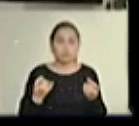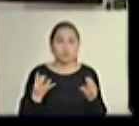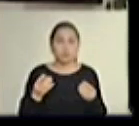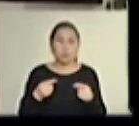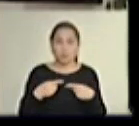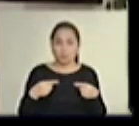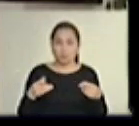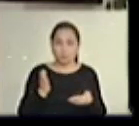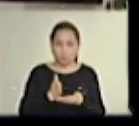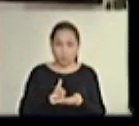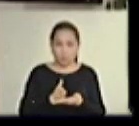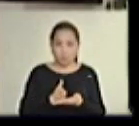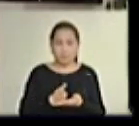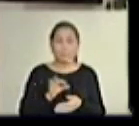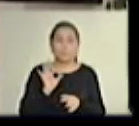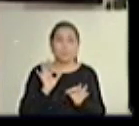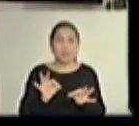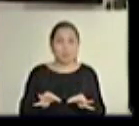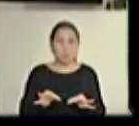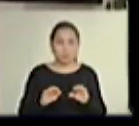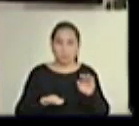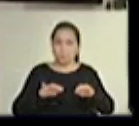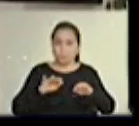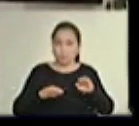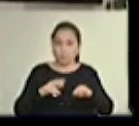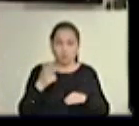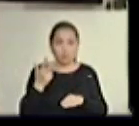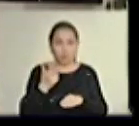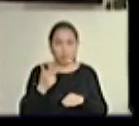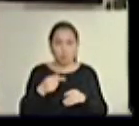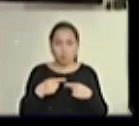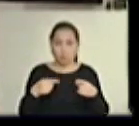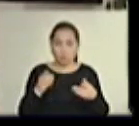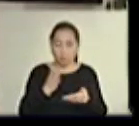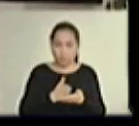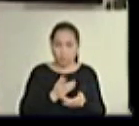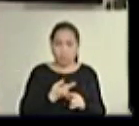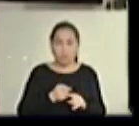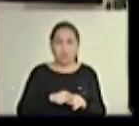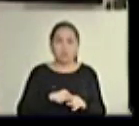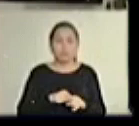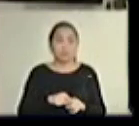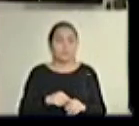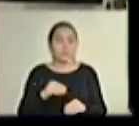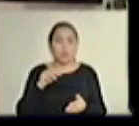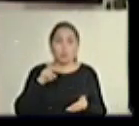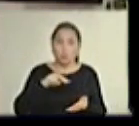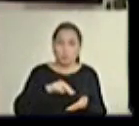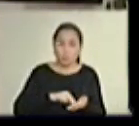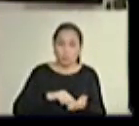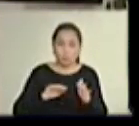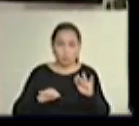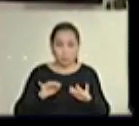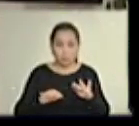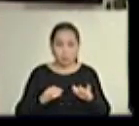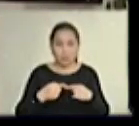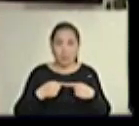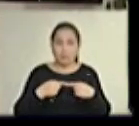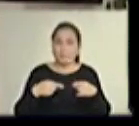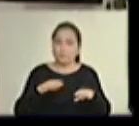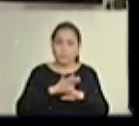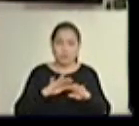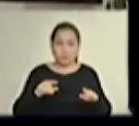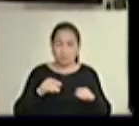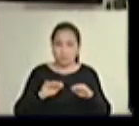turi mavjud? To'g'ri, muvozanatning 3ta turi mavjud. Demak, ular turg'un muvozanat, farqsiz